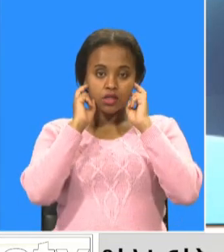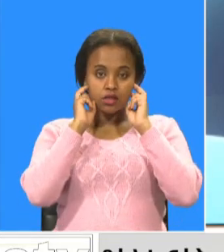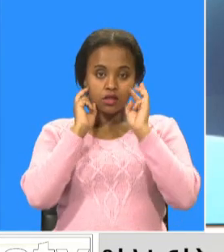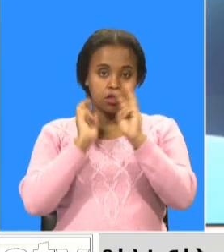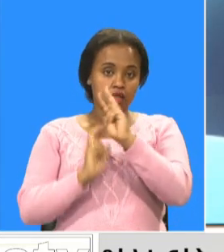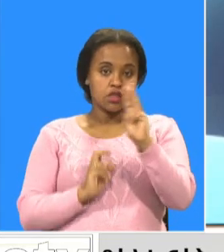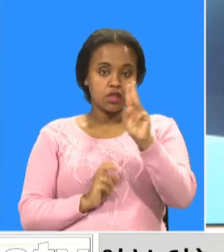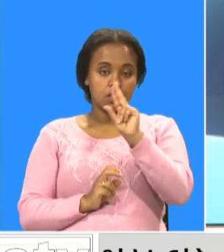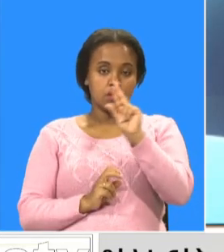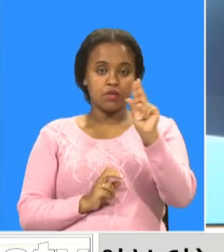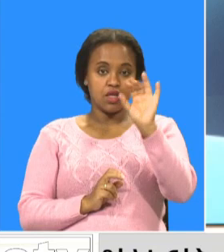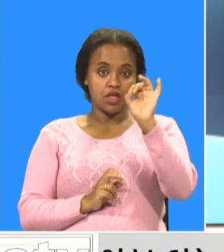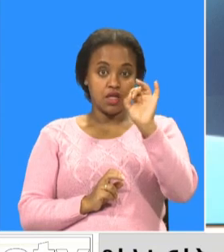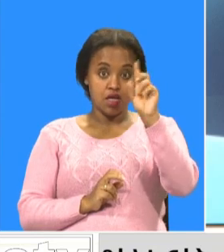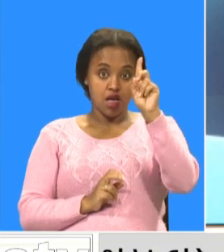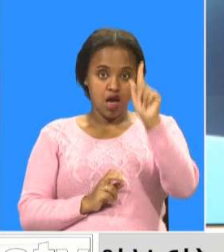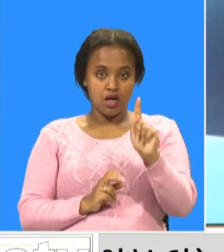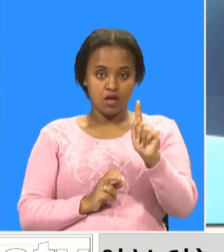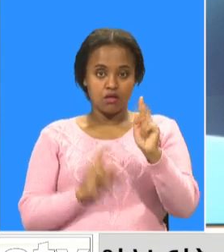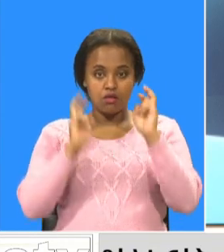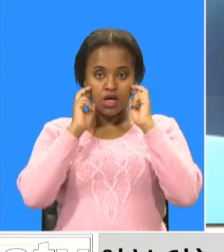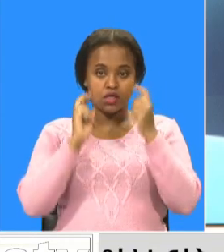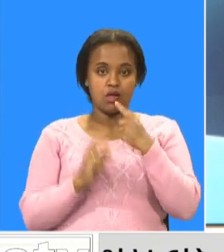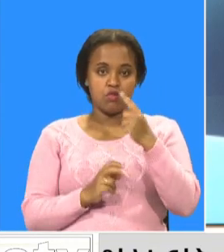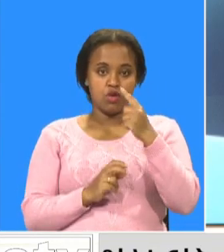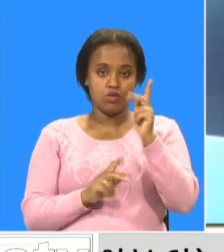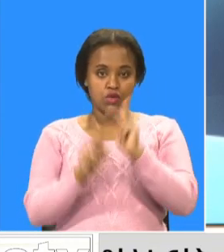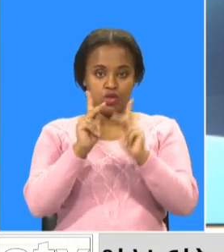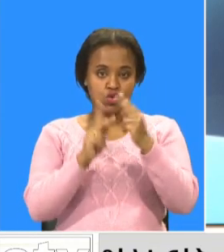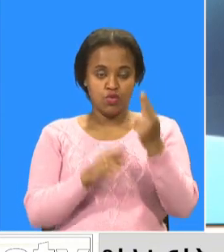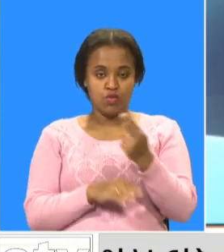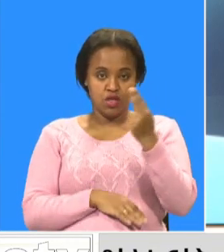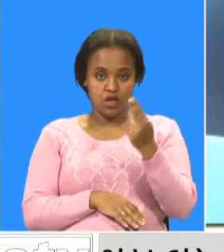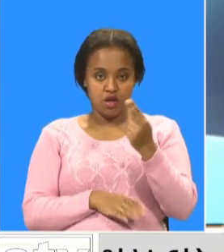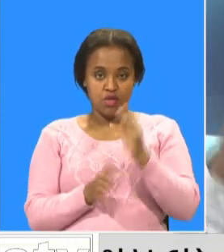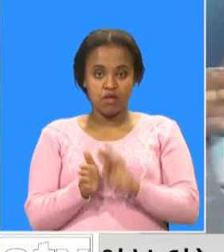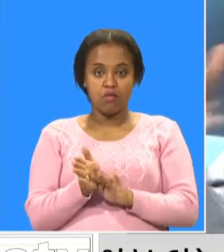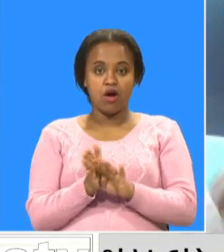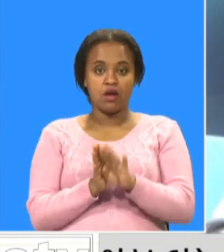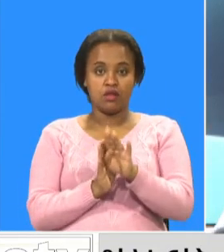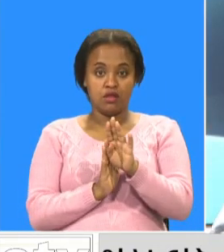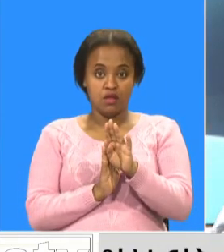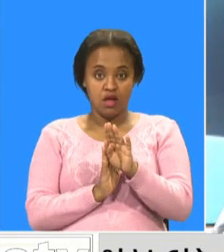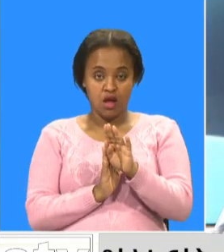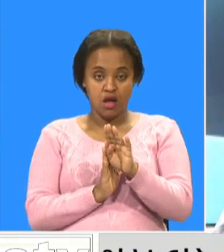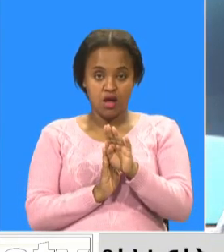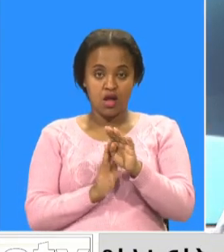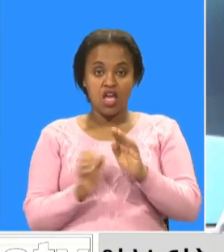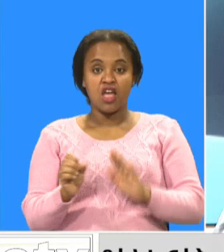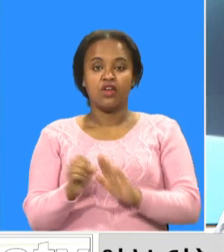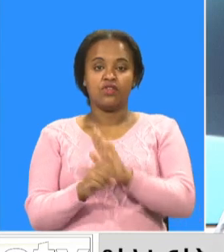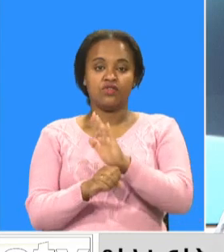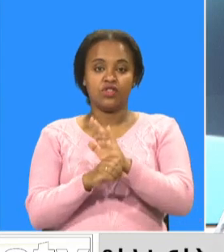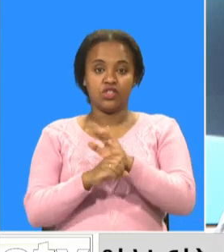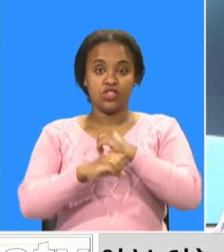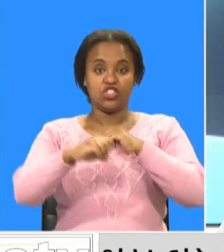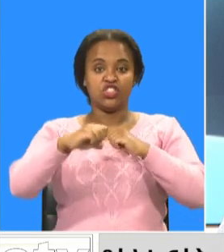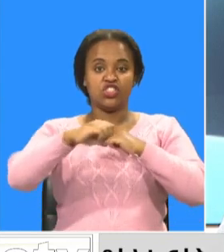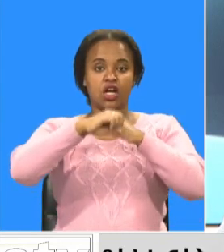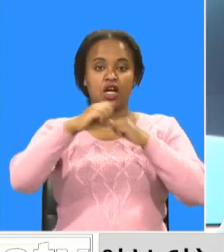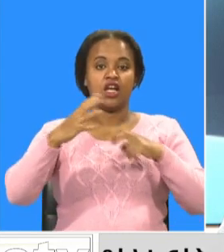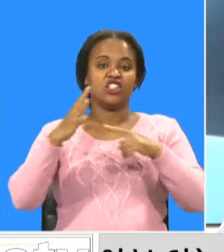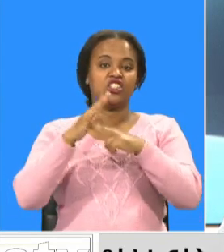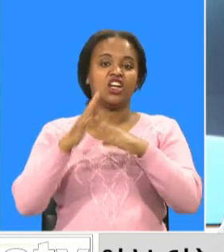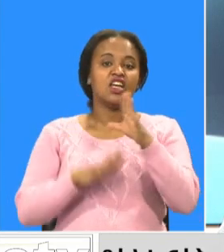ህብረተሰቡ በስፋት የሚጠቀምባት ግን የባክቴሪያል ፊልትሬሽን ኤፊሽንሲም ቻሌንጅ ያልተደረጉ ጥቅም ላይ የሚውሉ ማስኮች አሉ።